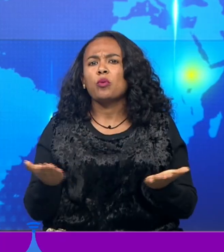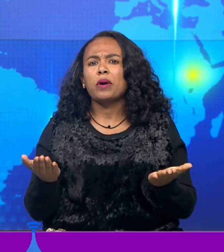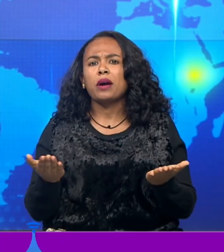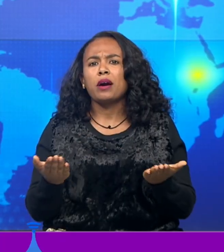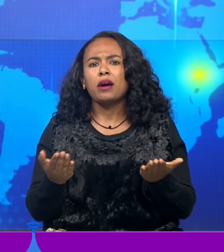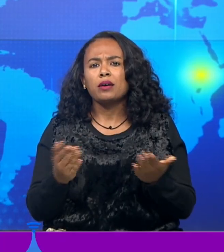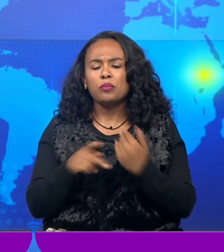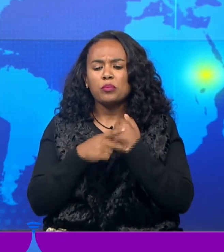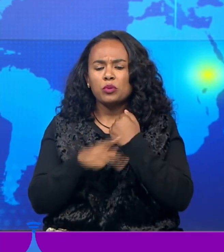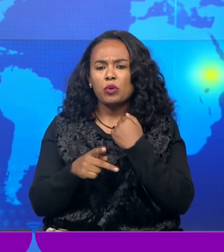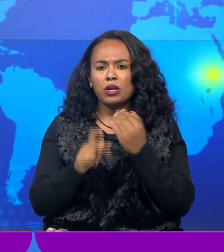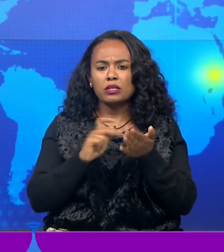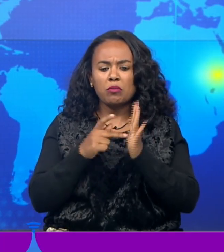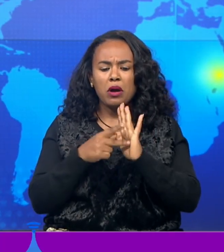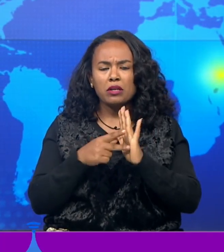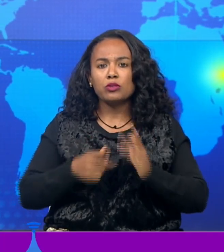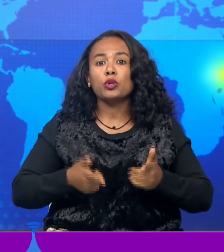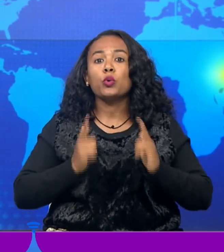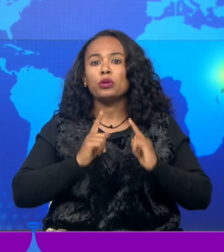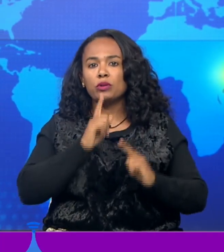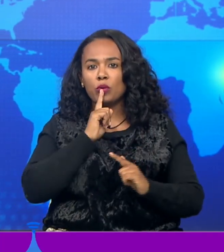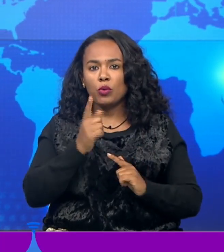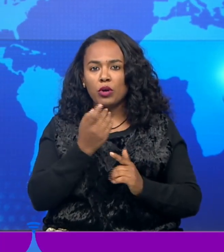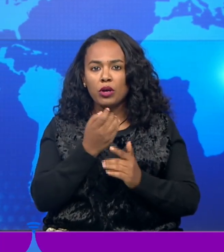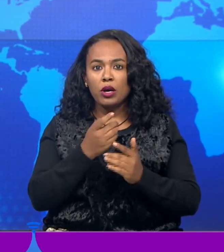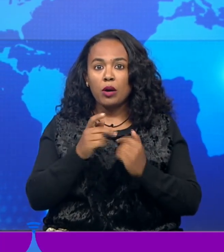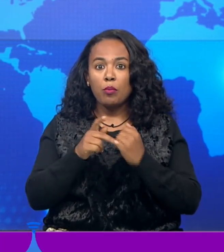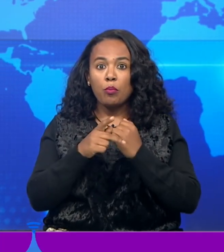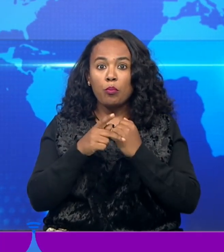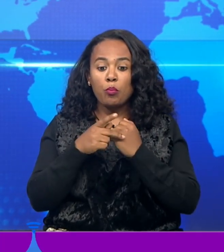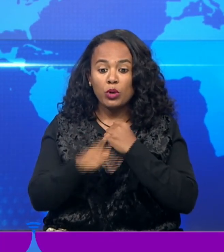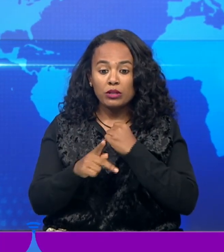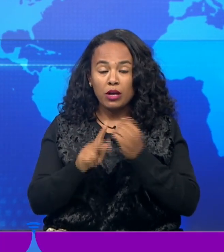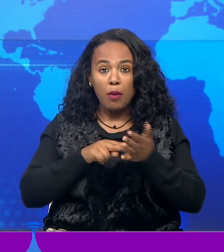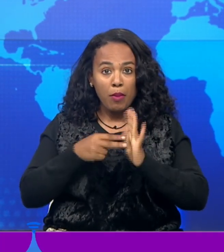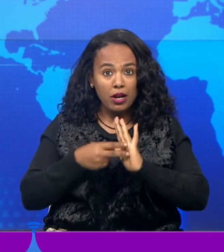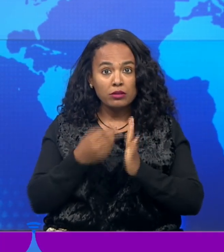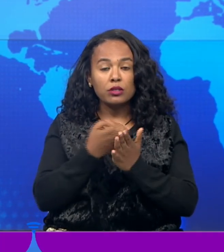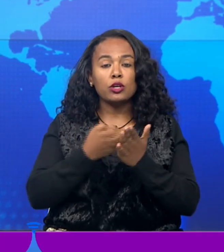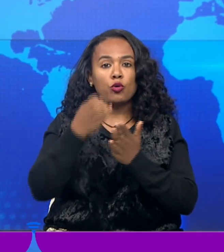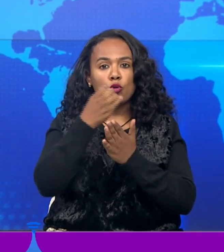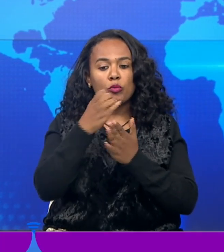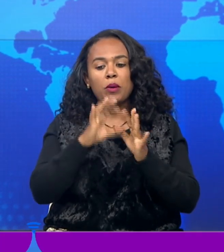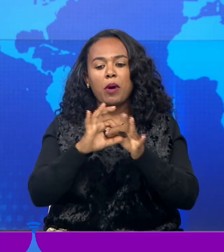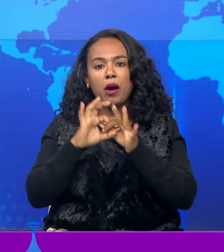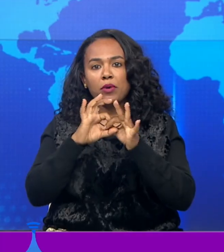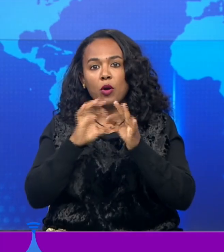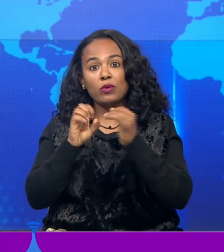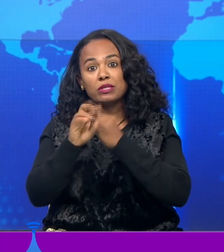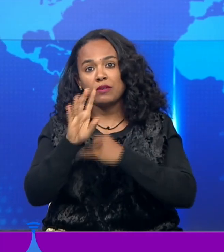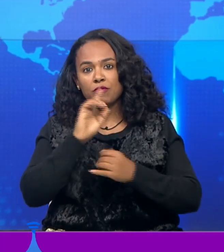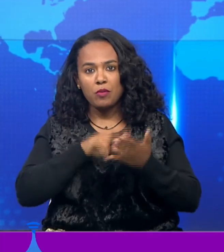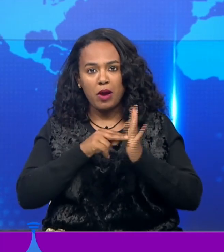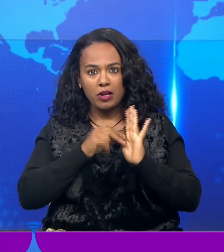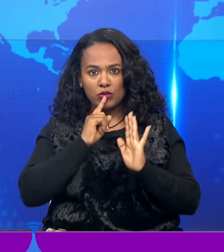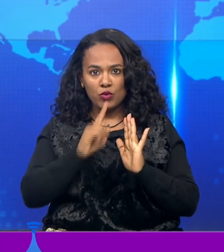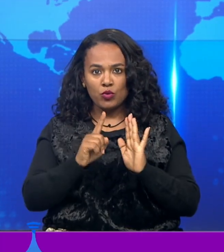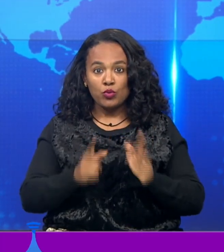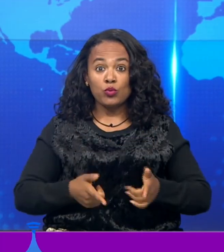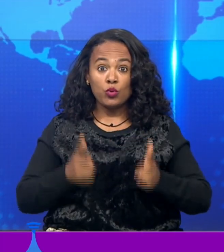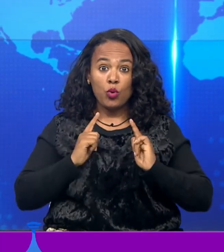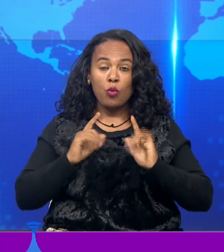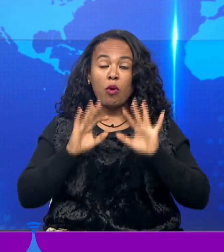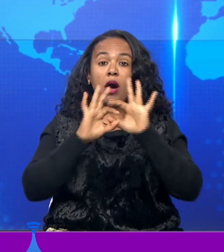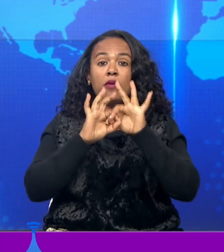ነገር አለ። ኑሮ ነው፣ ህይወት ነው። ፖለቲካ ማለት ኢኮኖሚ ነው። ፖለቲካ ማለት ማህበራዊ ዘርፍ ነው። ስለዚህ ኑሮ ማህበራዊ ነው፣